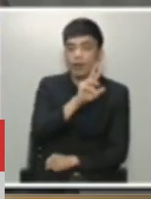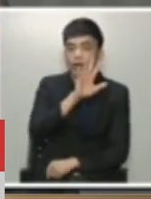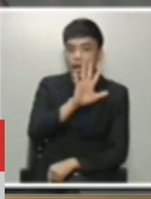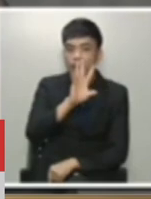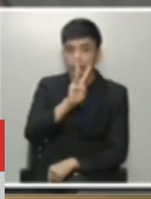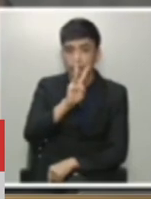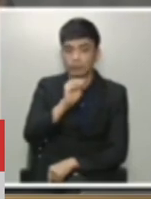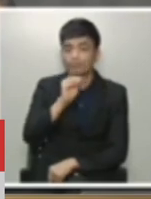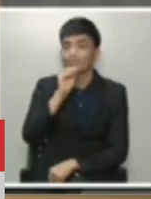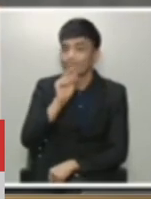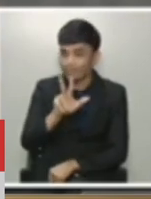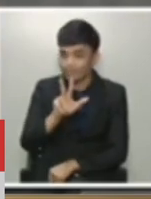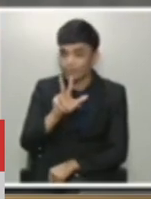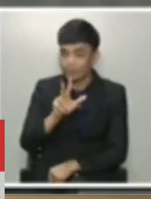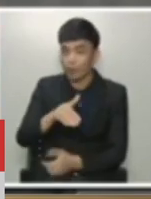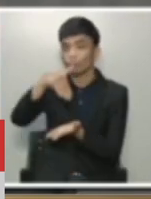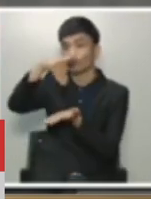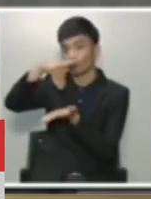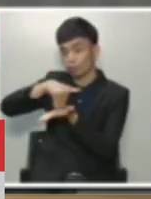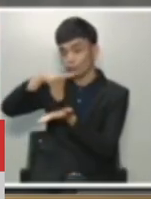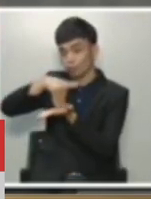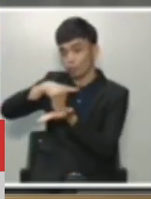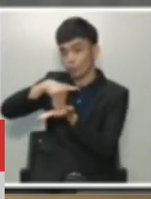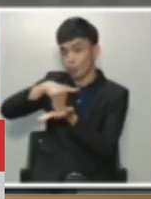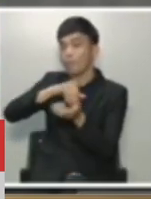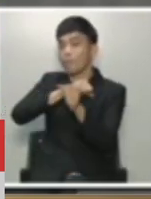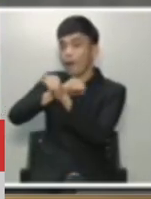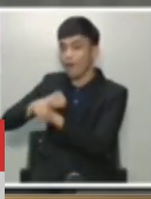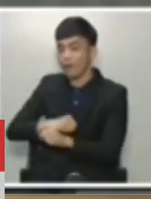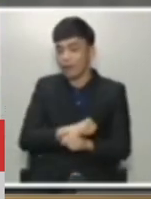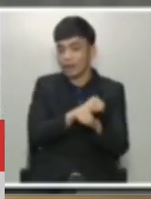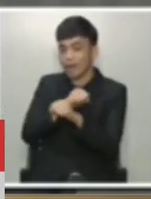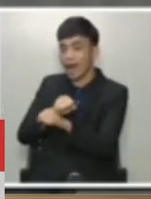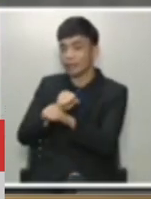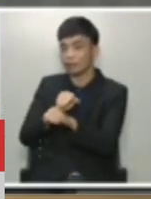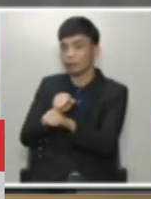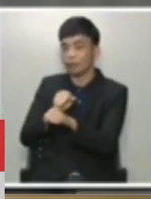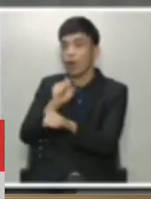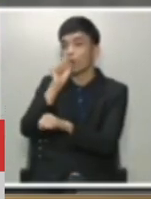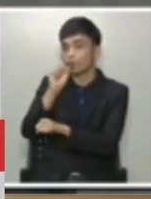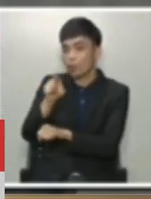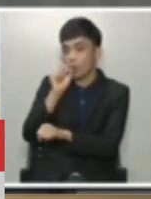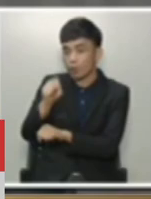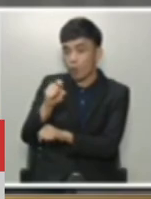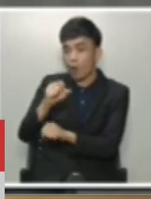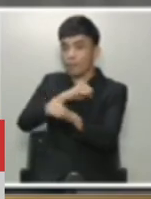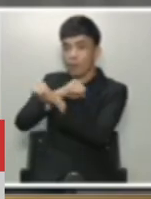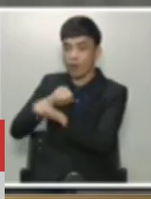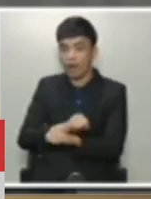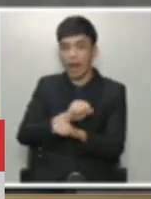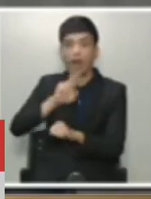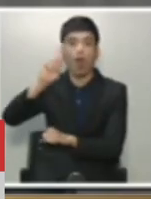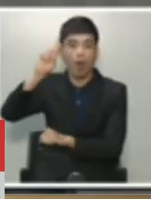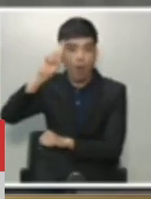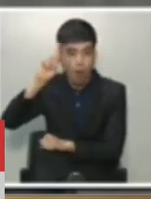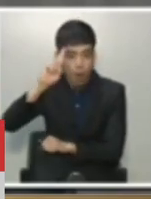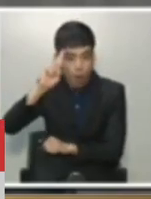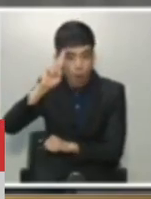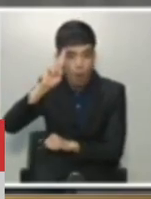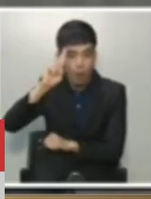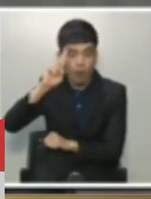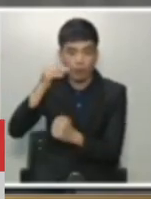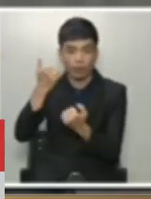2563ศูนย์ปฏิบัติการภาวะฉุกเฉินได้ของกรมควบคุมโรคนะครับประกาศยกระ